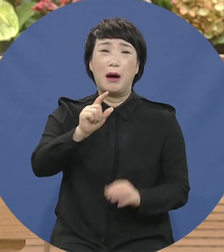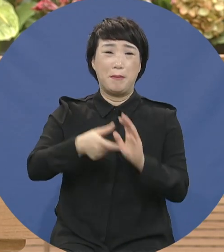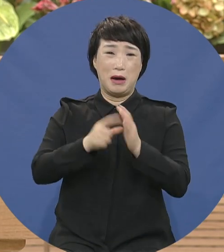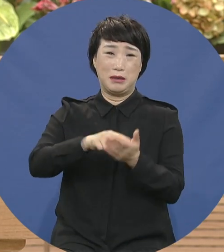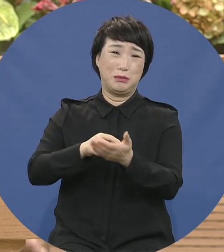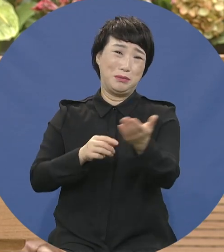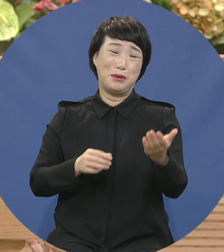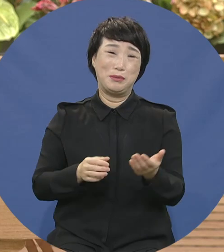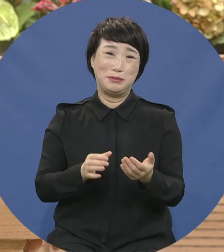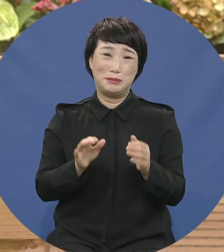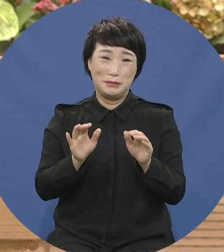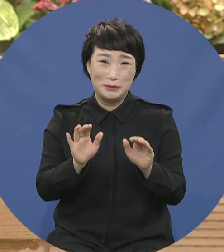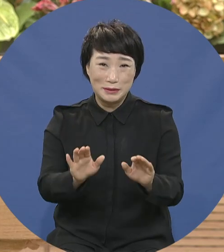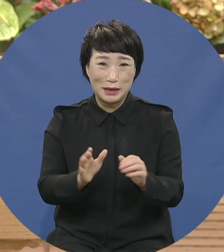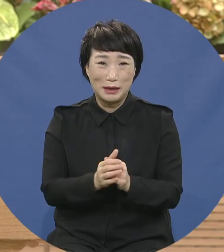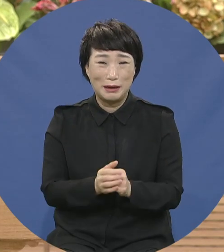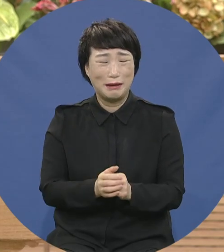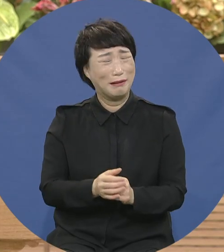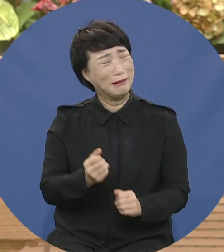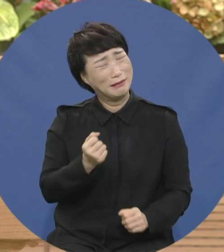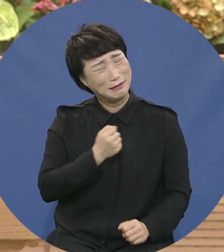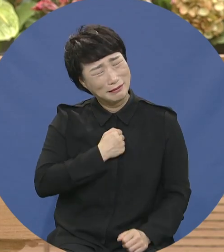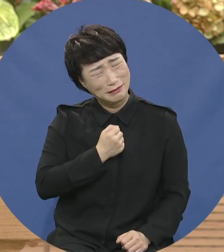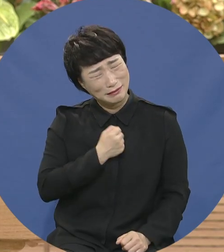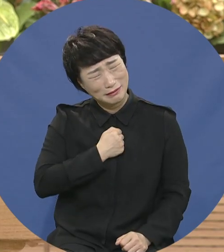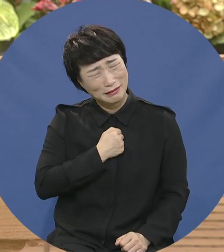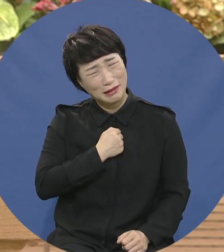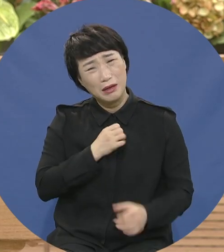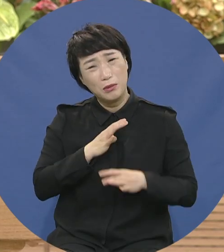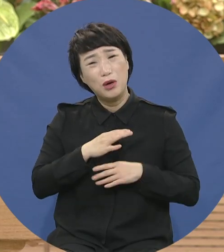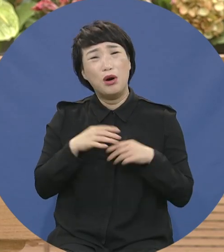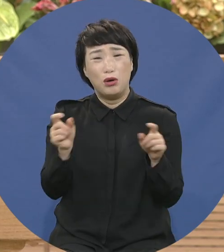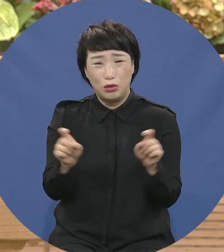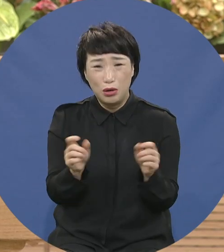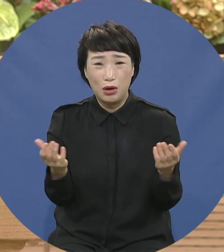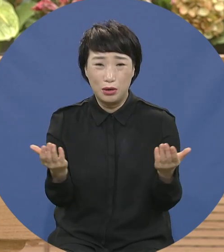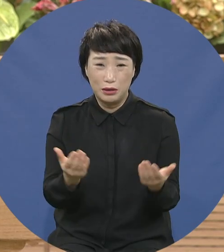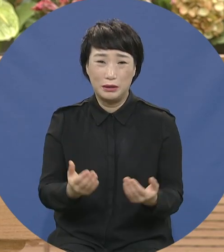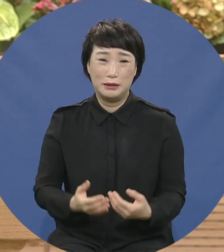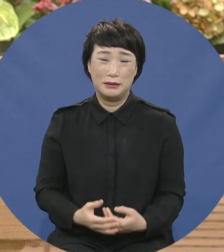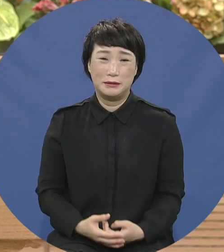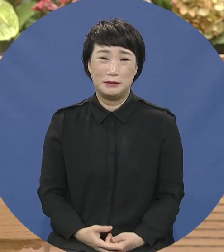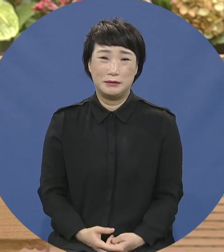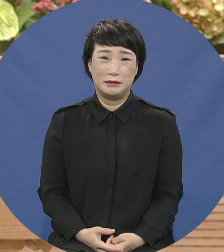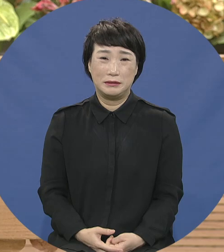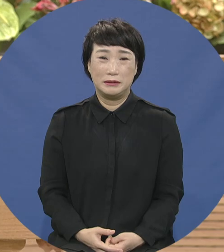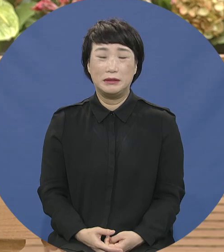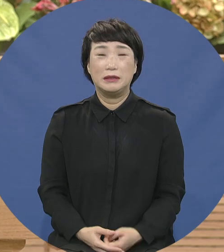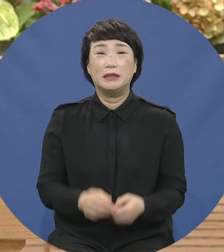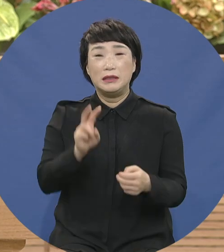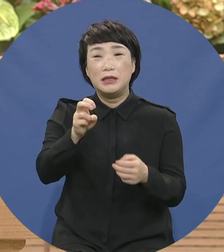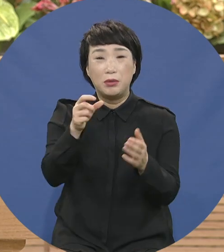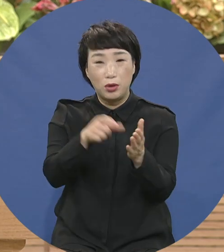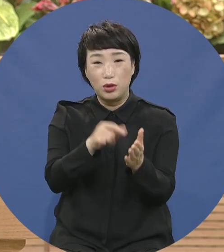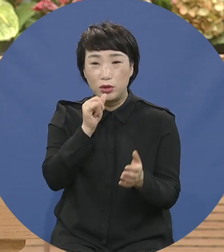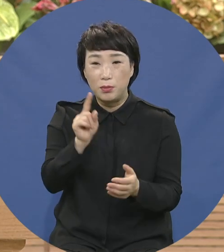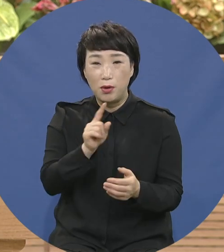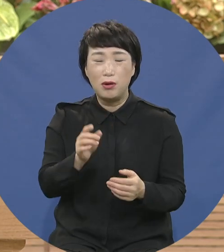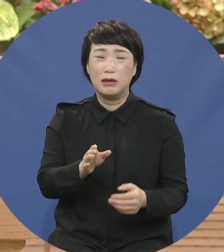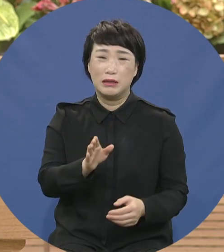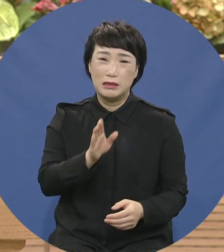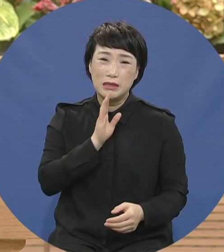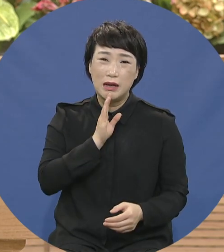낫다. 응? 얼마나 무섭고 두려운 얘기냐 이 말이요. 22절에